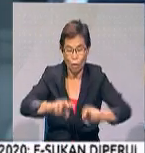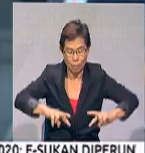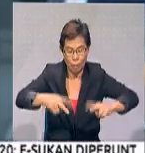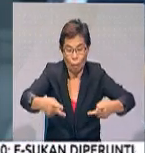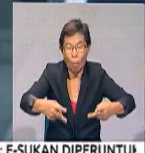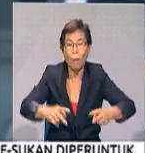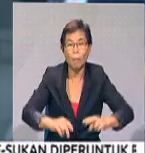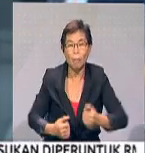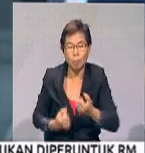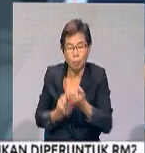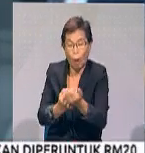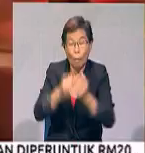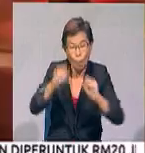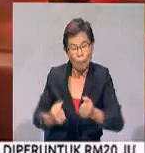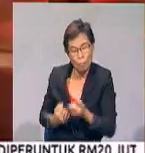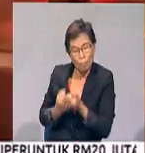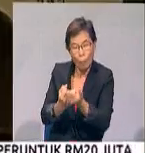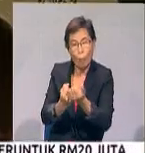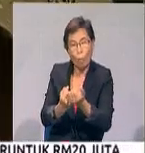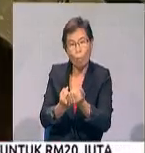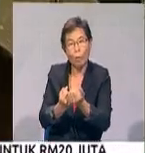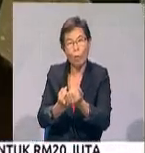kepada pengurangan